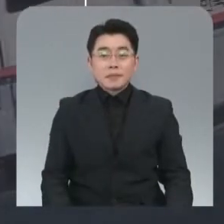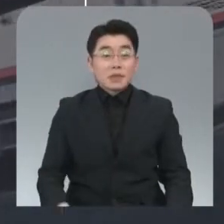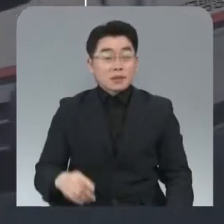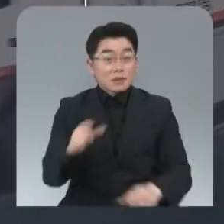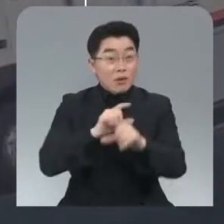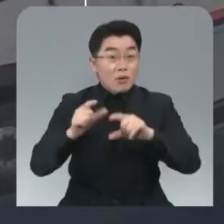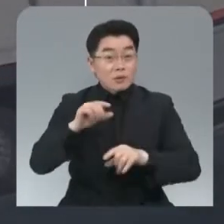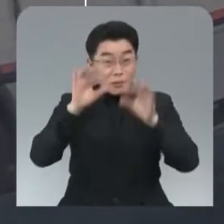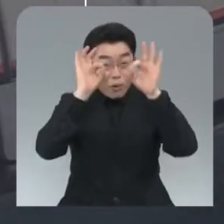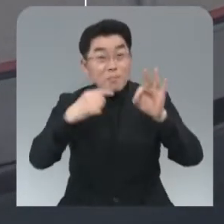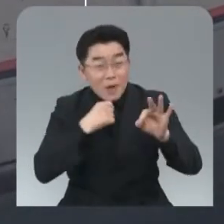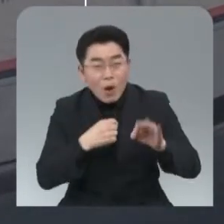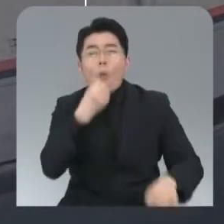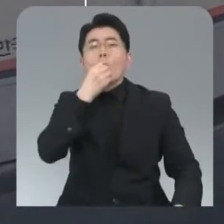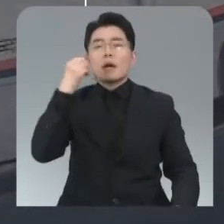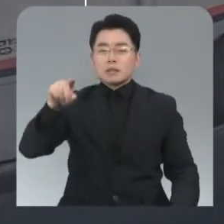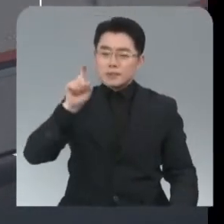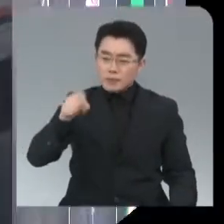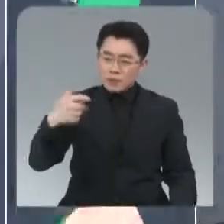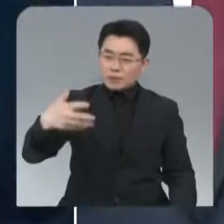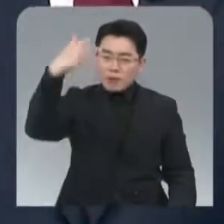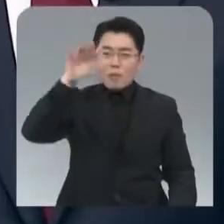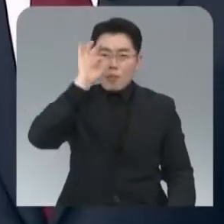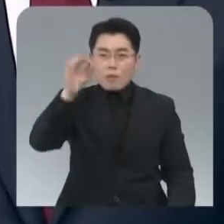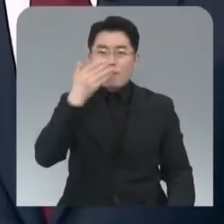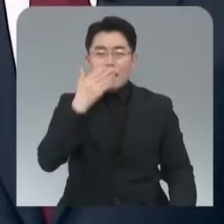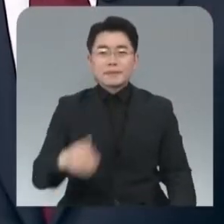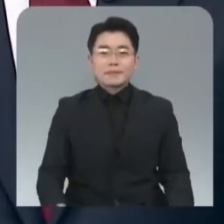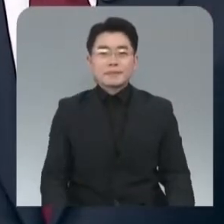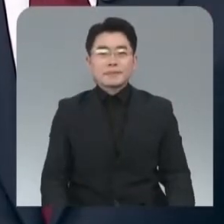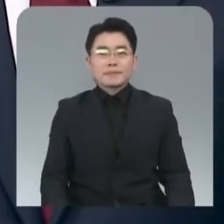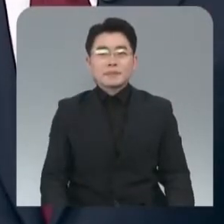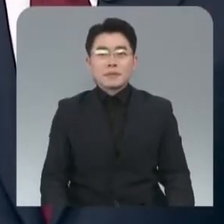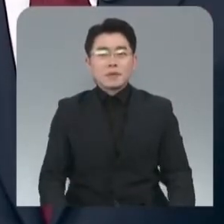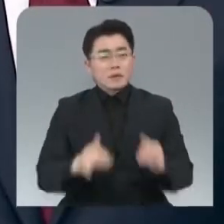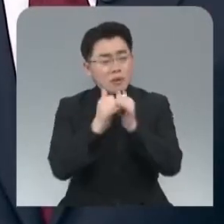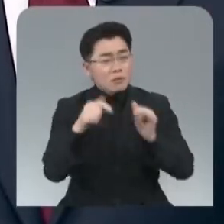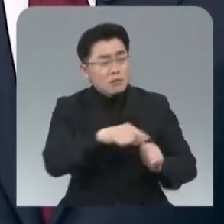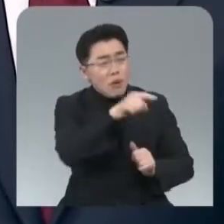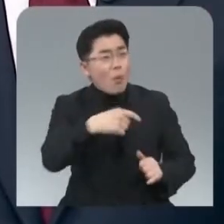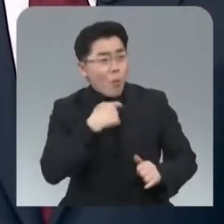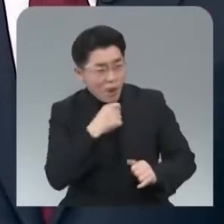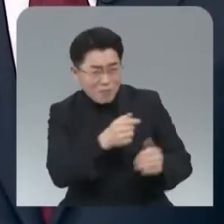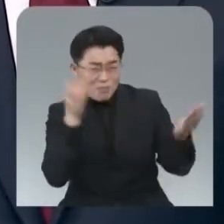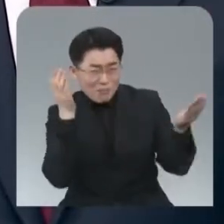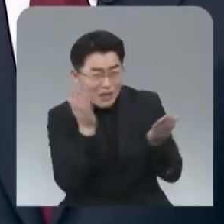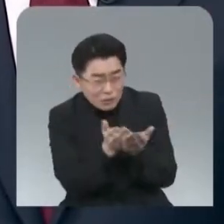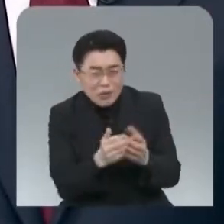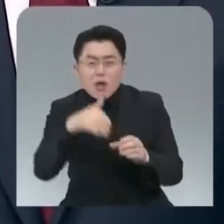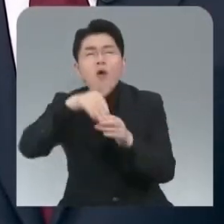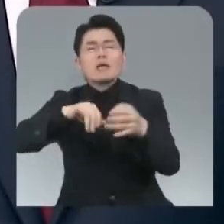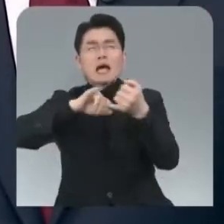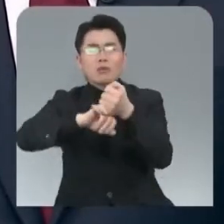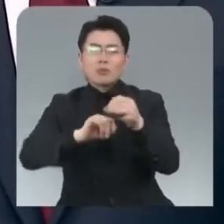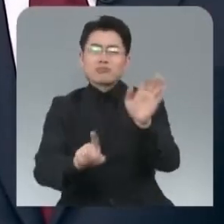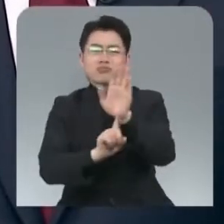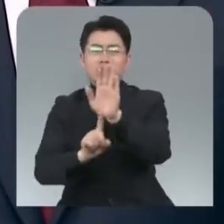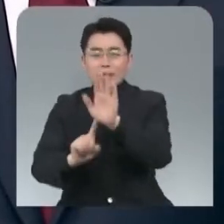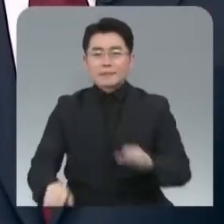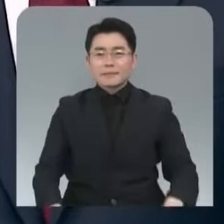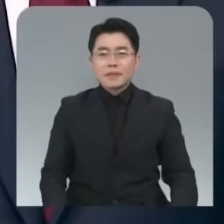내용은 홈페이지에서 확인할 수 있습니다. 이런 민심 때문인지 재개발, 재건축 규제 완화를